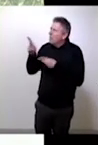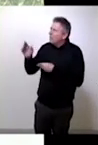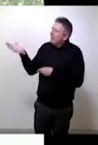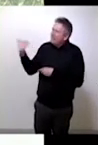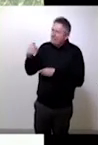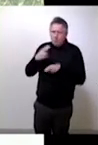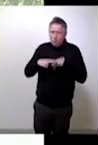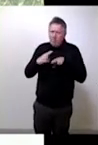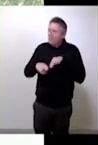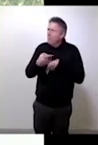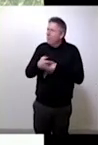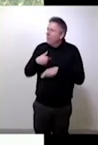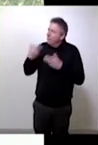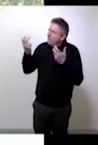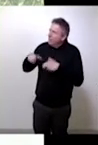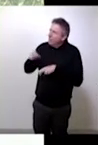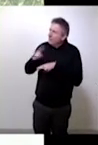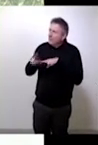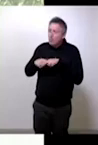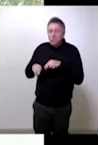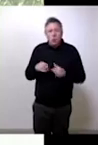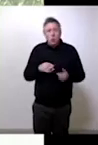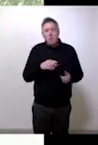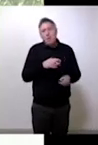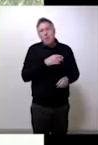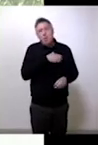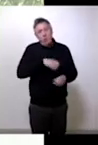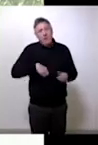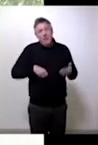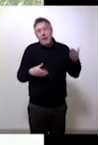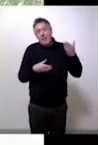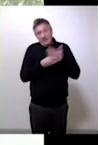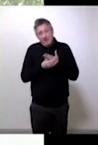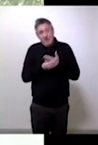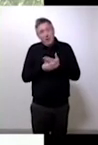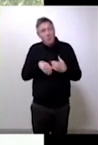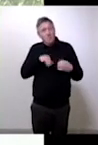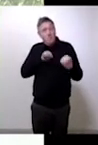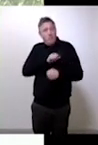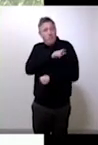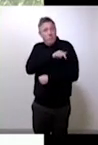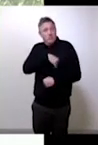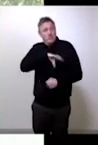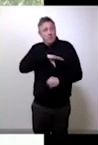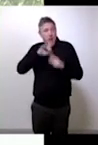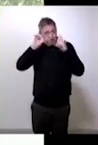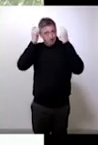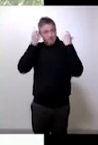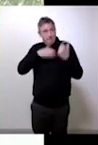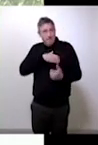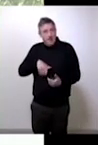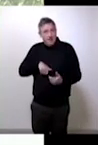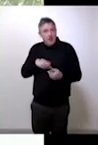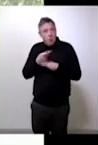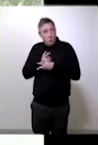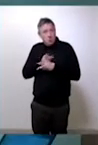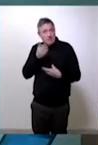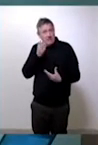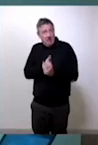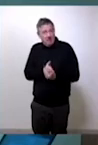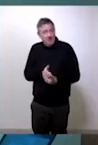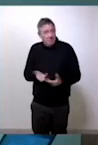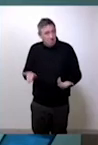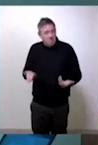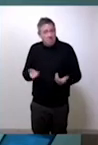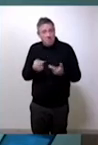derrière recours au pouvoir de police du maire et à tous les outils qui seront à notre disposition. Ce qu'il faut bien voir ici, encadrement des loyers, permis de louer,